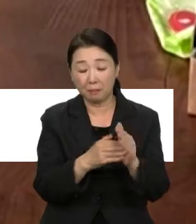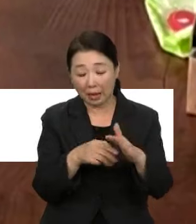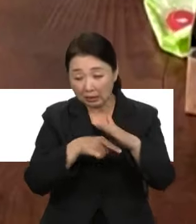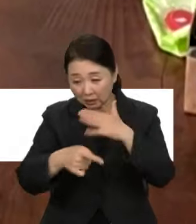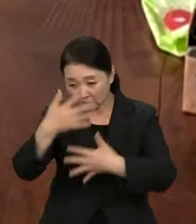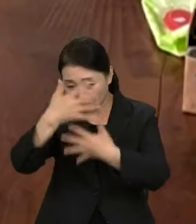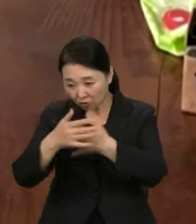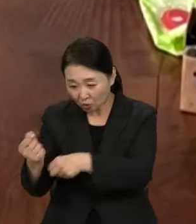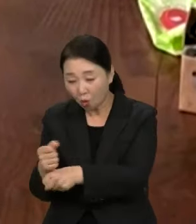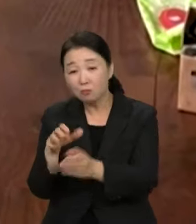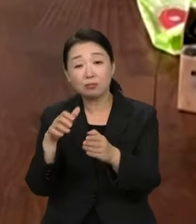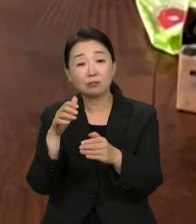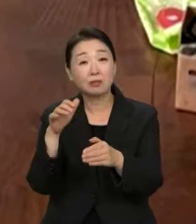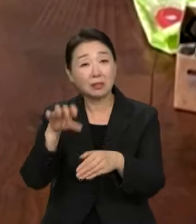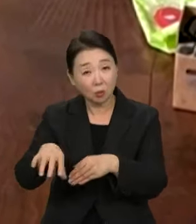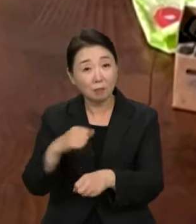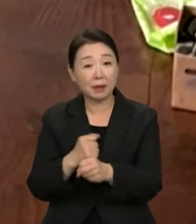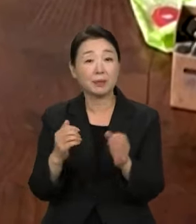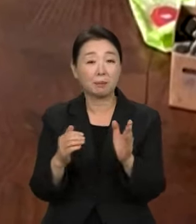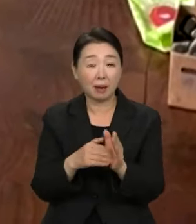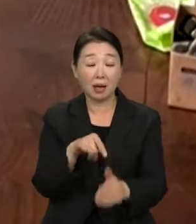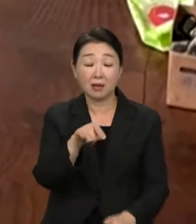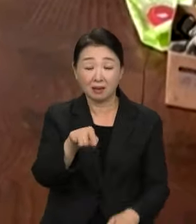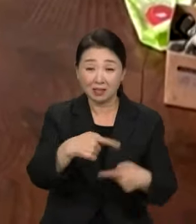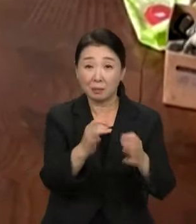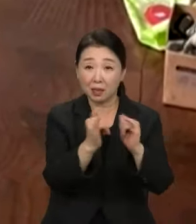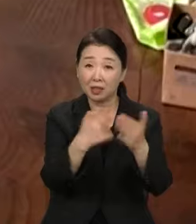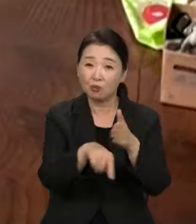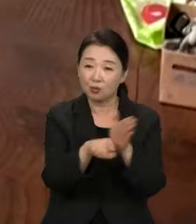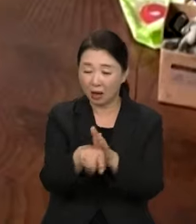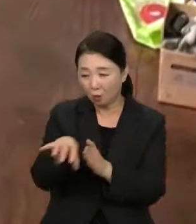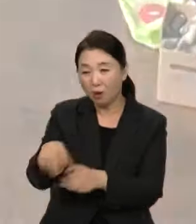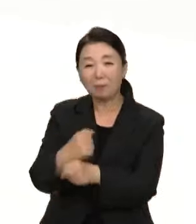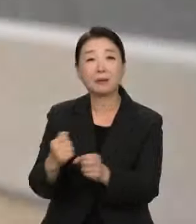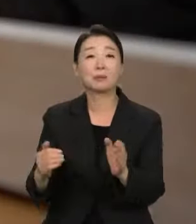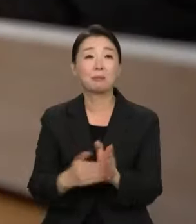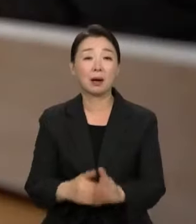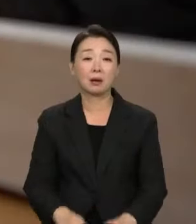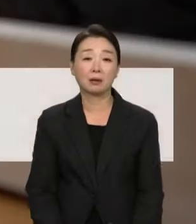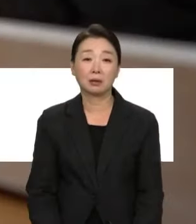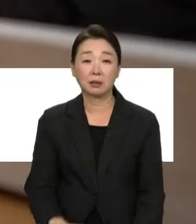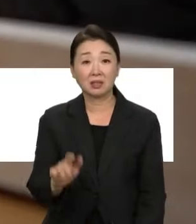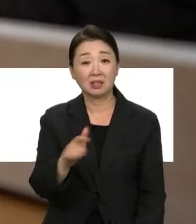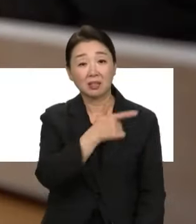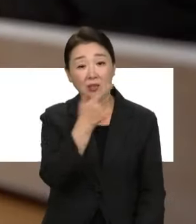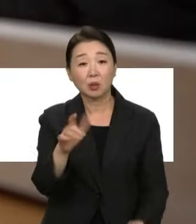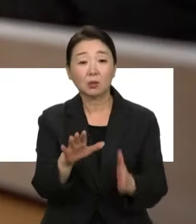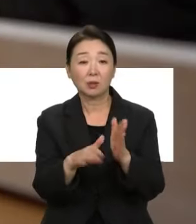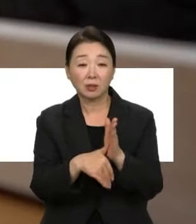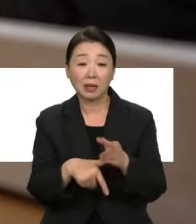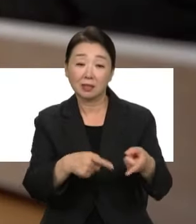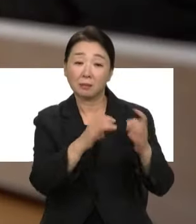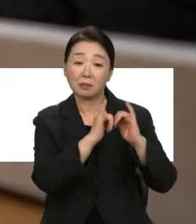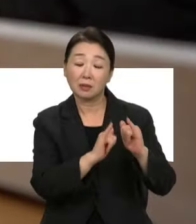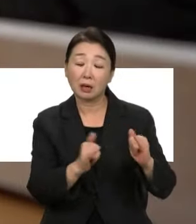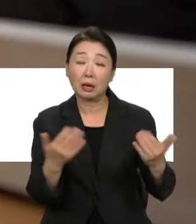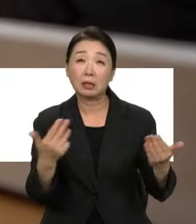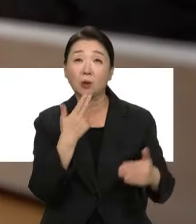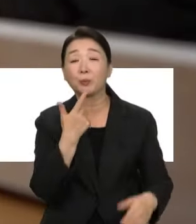만들었습니다. 용화사 측은 템플스테이 참가자를 위한 공간이라고 했습니다. 저녁이 되면 참석자들이 할 게